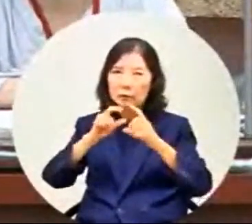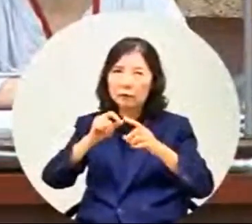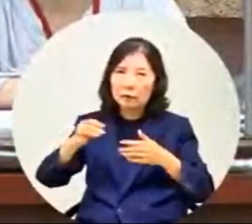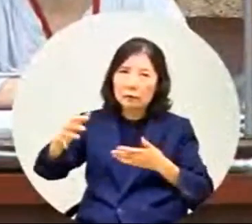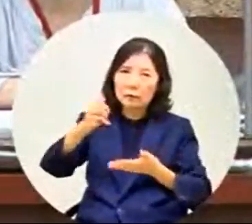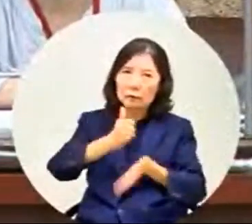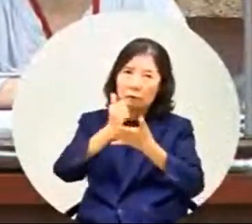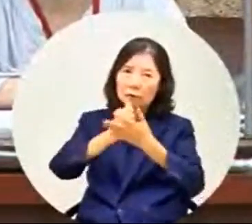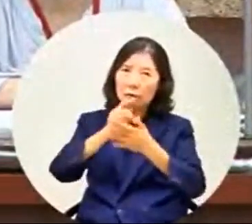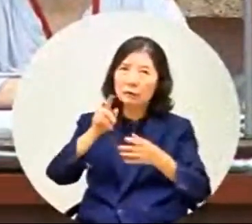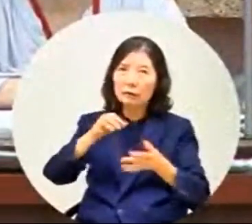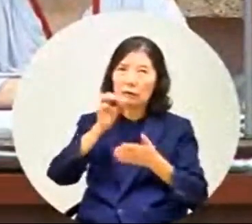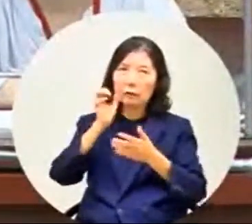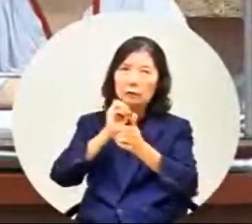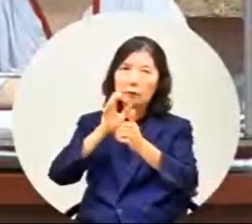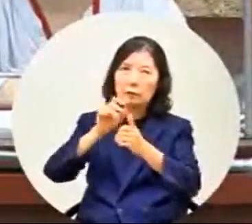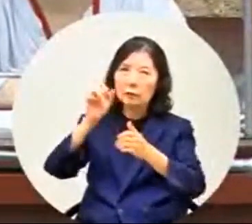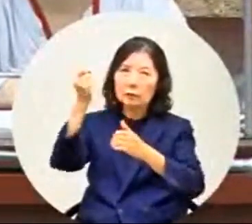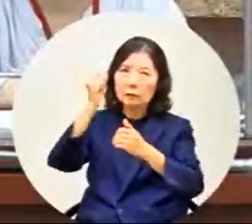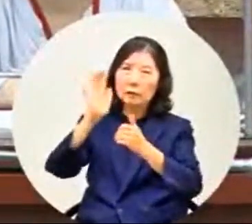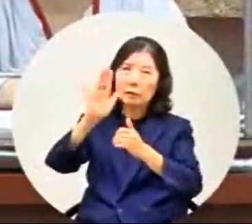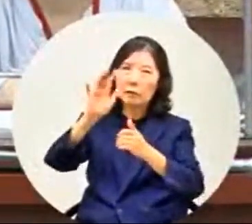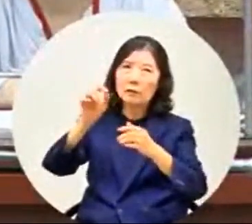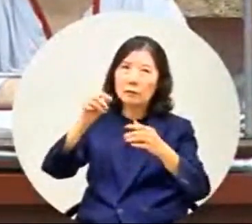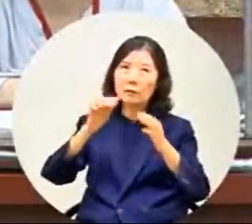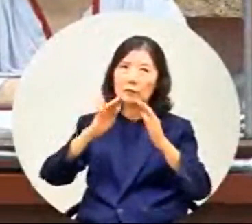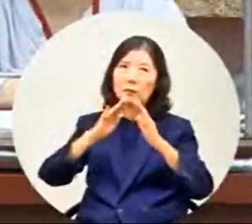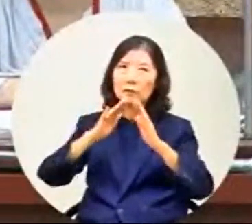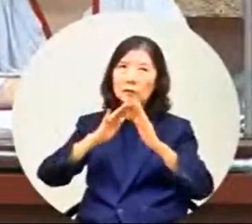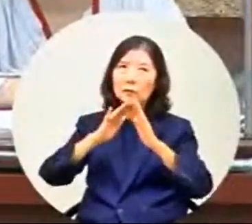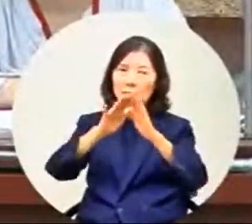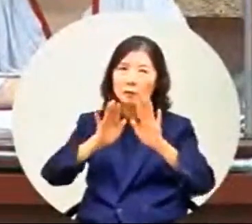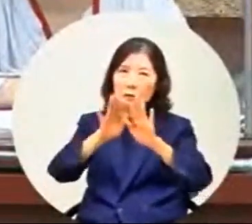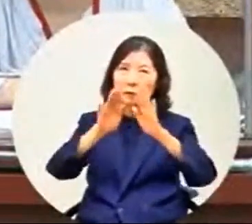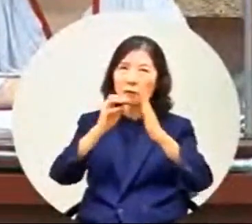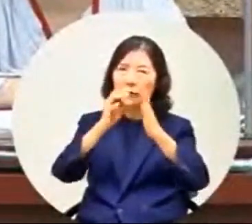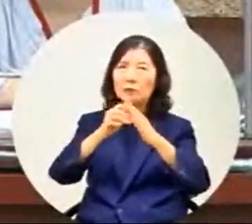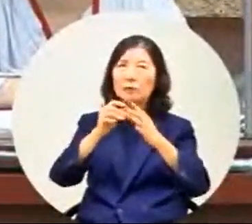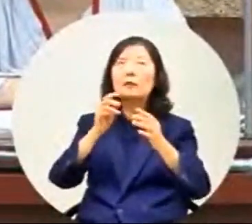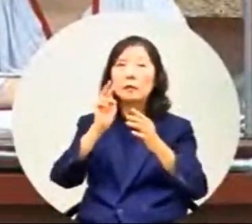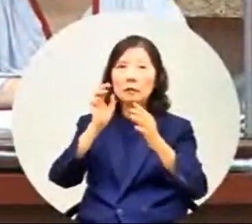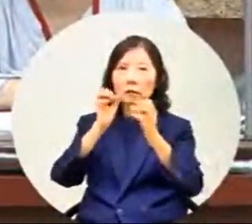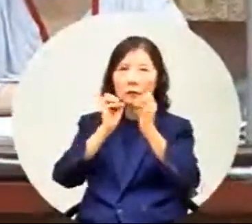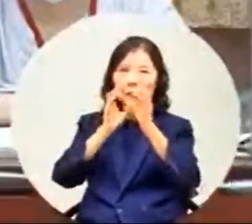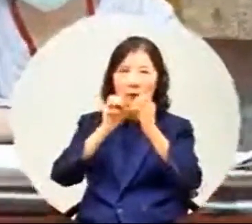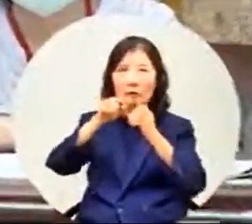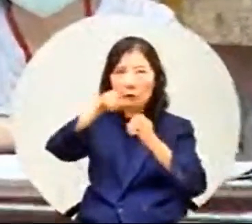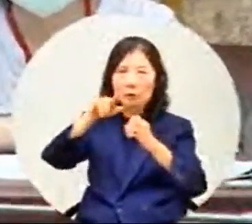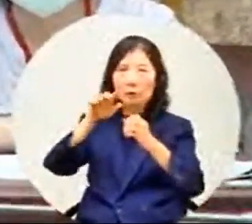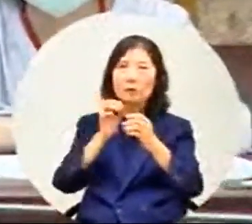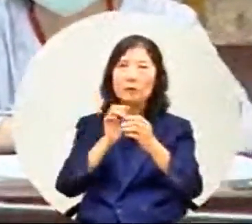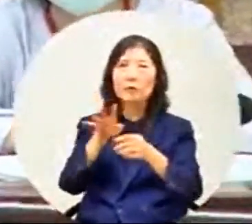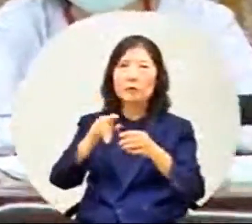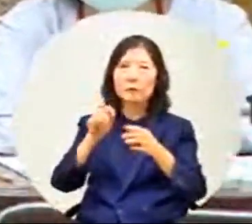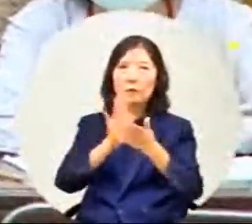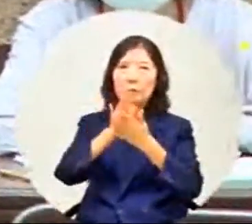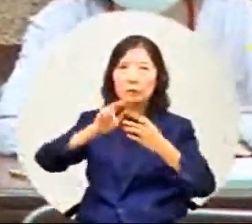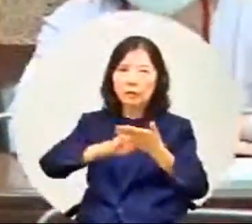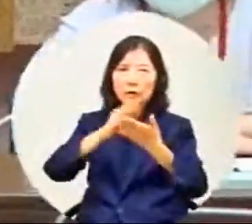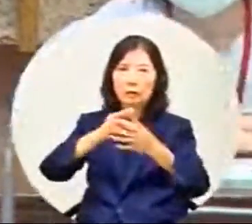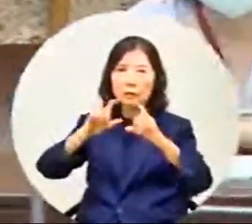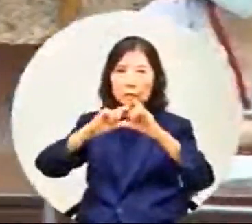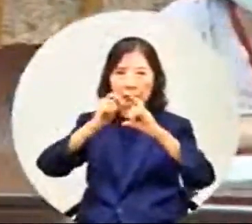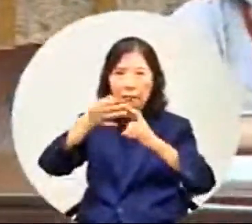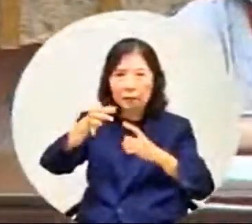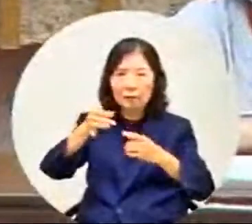们建议说，因为这个权责可能在都发局，要会一下都发局。那另外我们另外再做一个提醒，就是说这个以后的变更回馈能